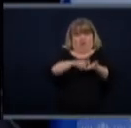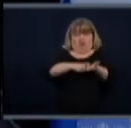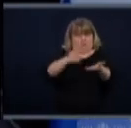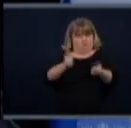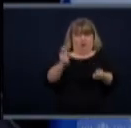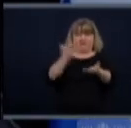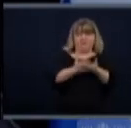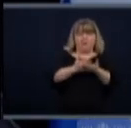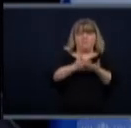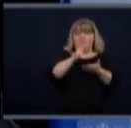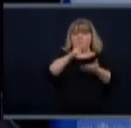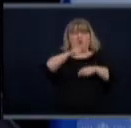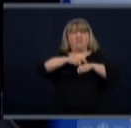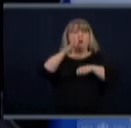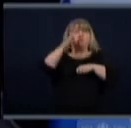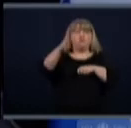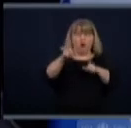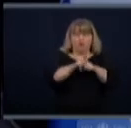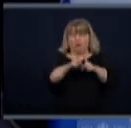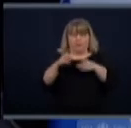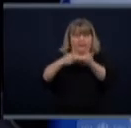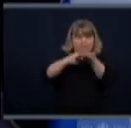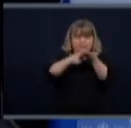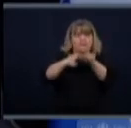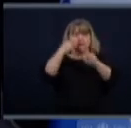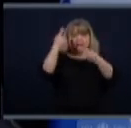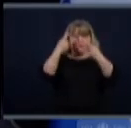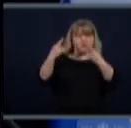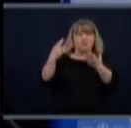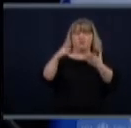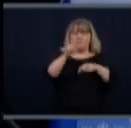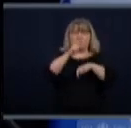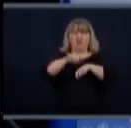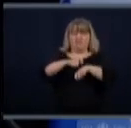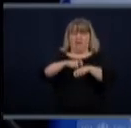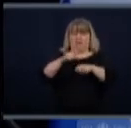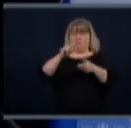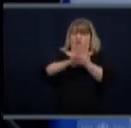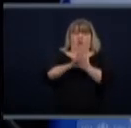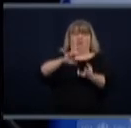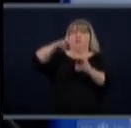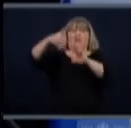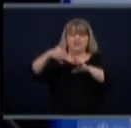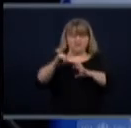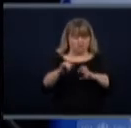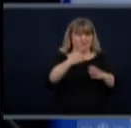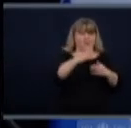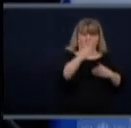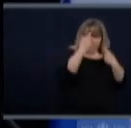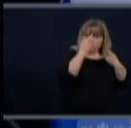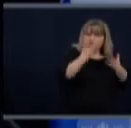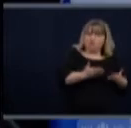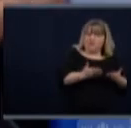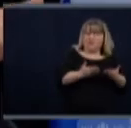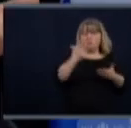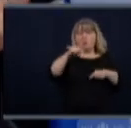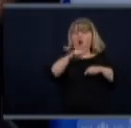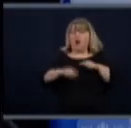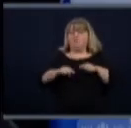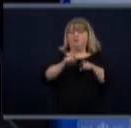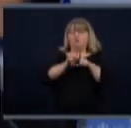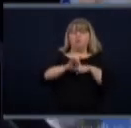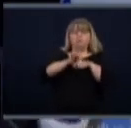se mobiliser, puis on créerait une crise là où on nous demande d'intervenir, parce que c'est comme ça qu'on va empêcher des cas de se transmettre à d'autres, de se